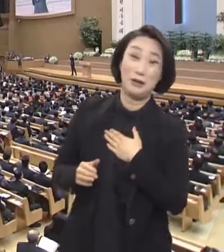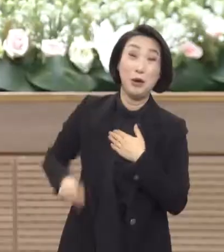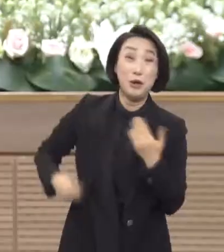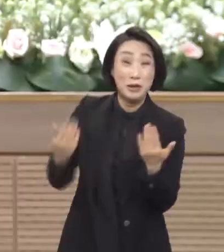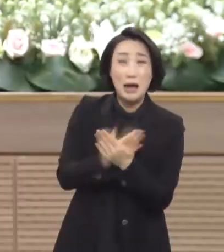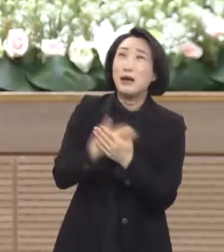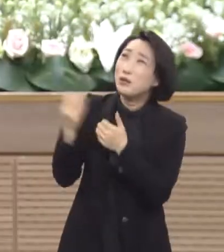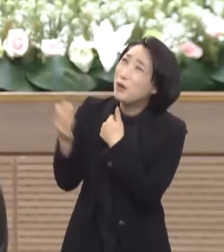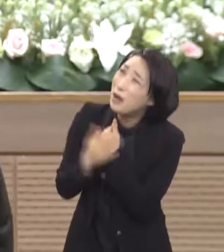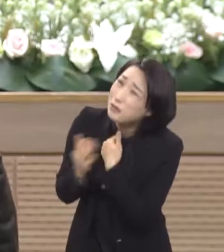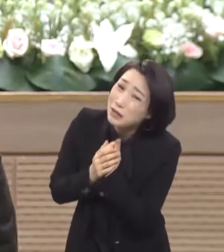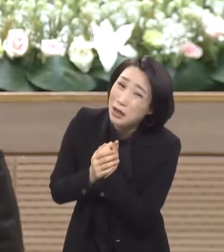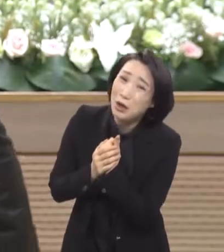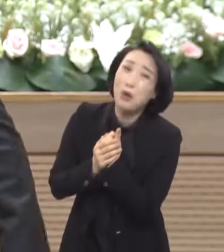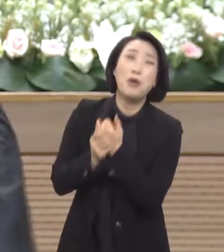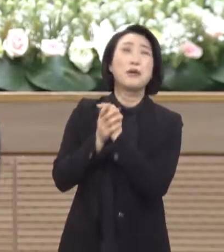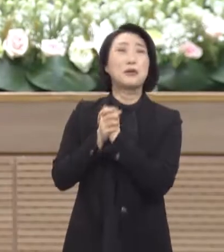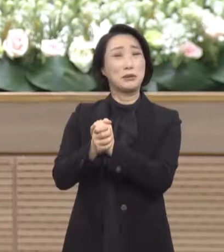회개치 해주세요.